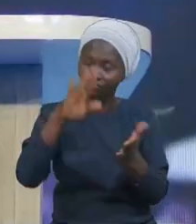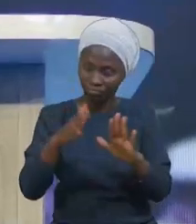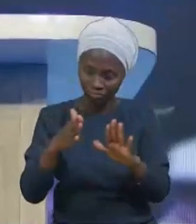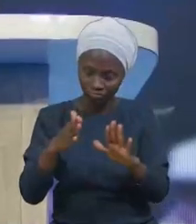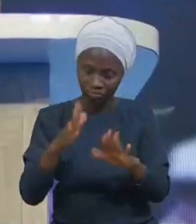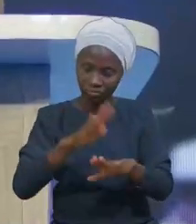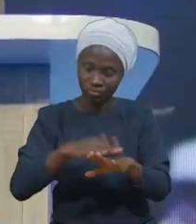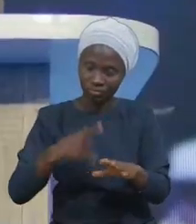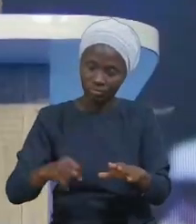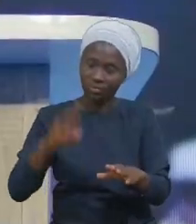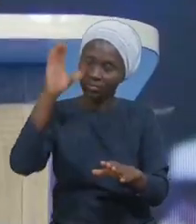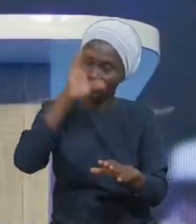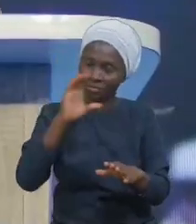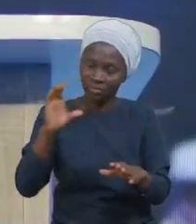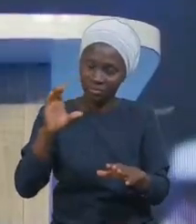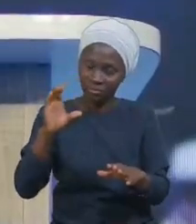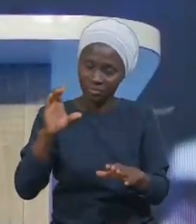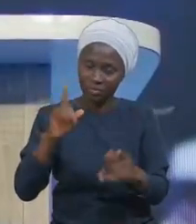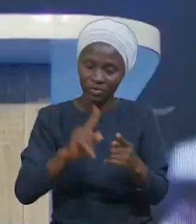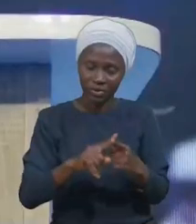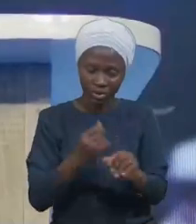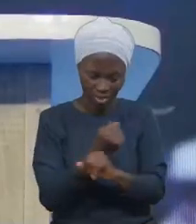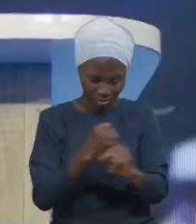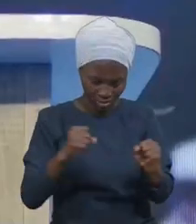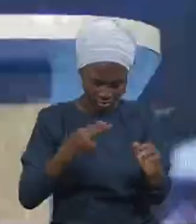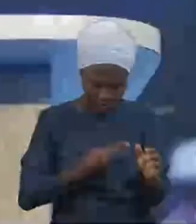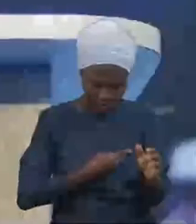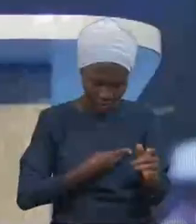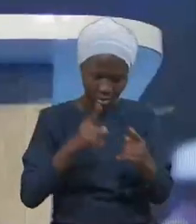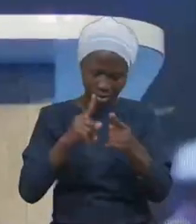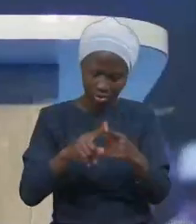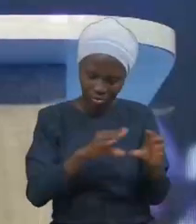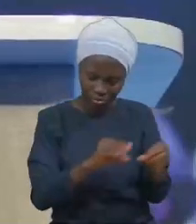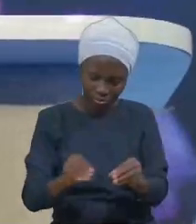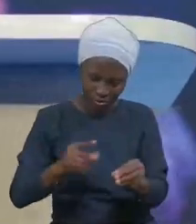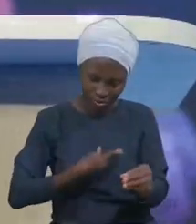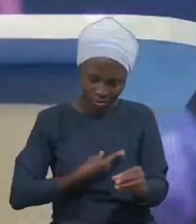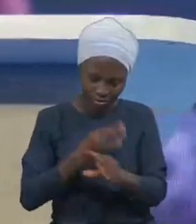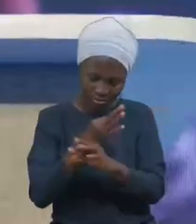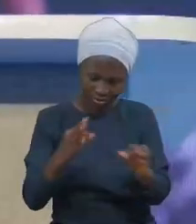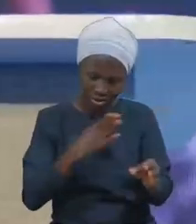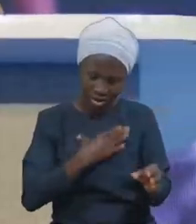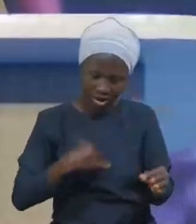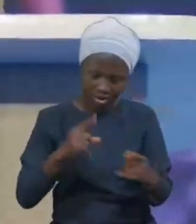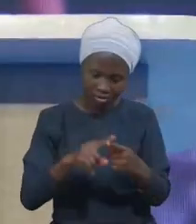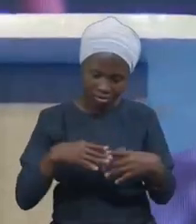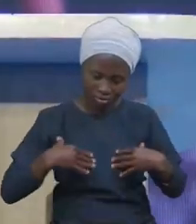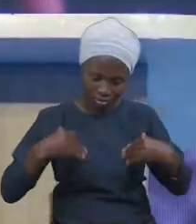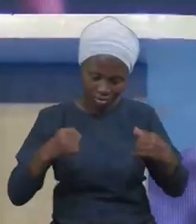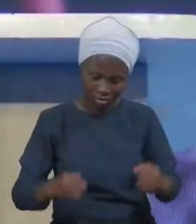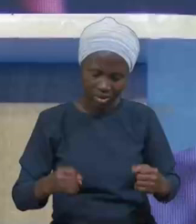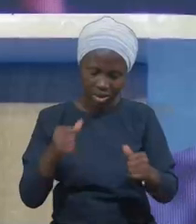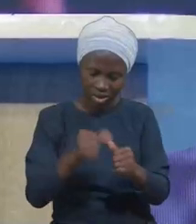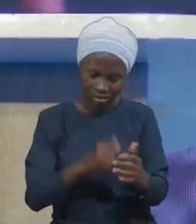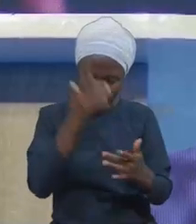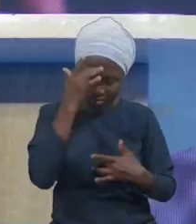croix pour nous sauver, pour nous affranchir et pour guérir toute maladie dans